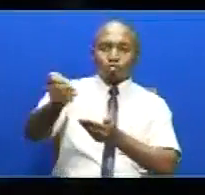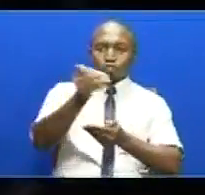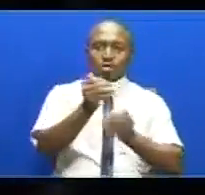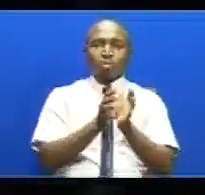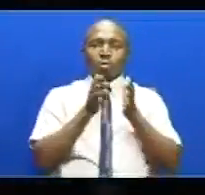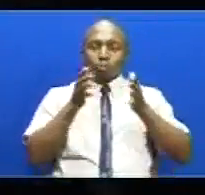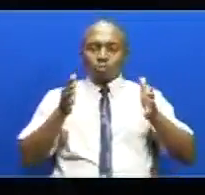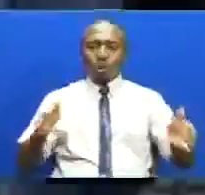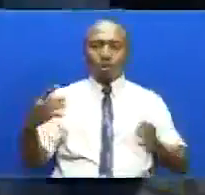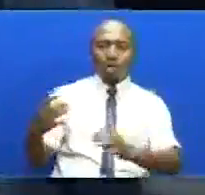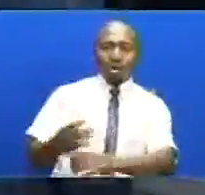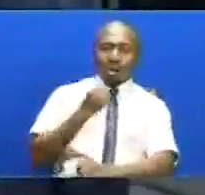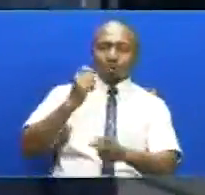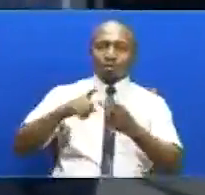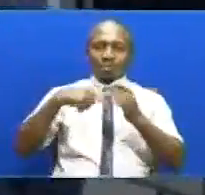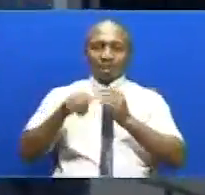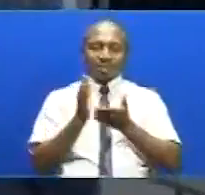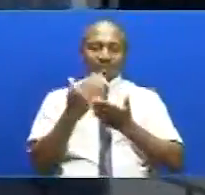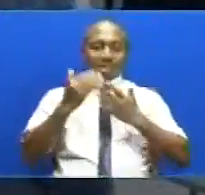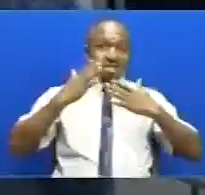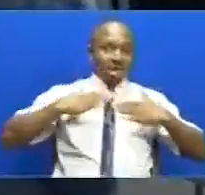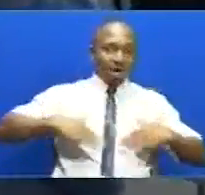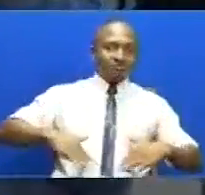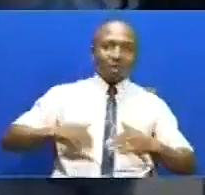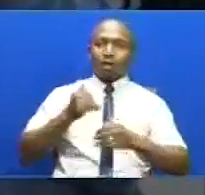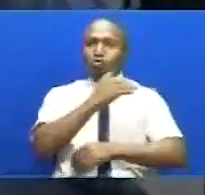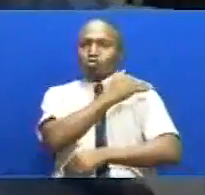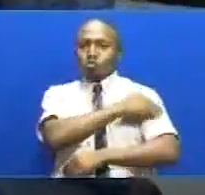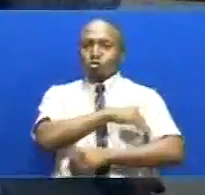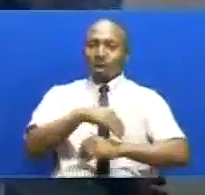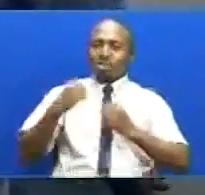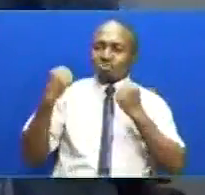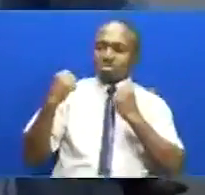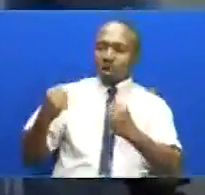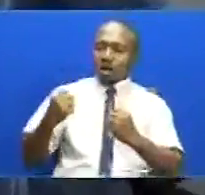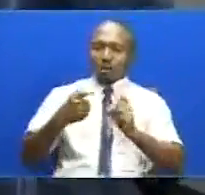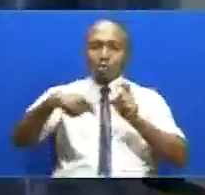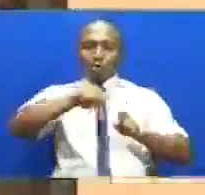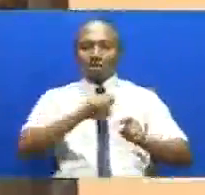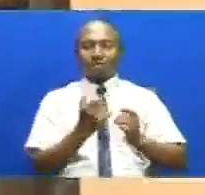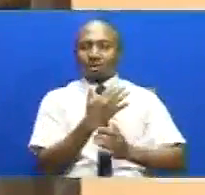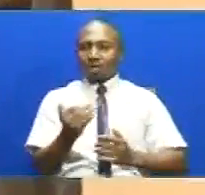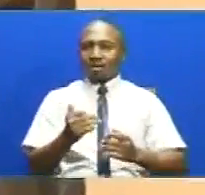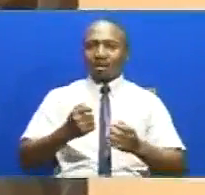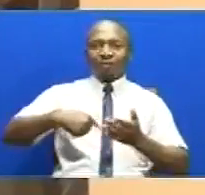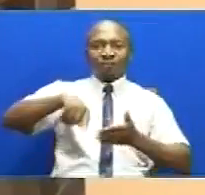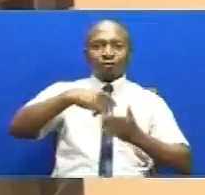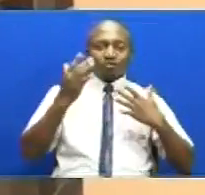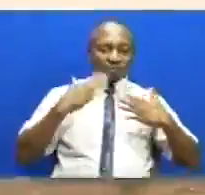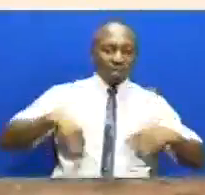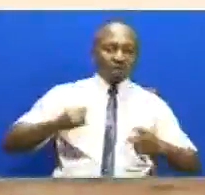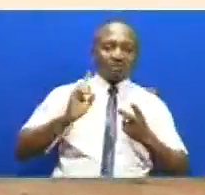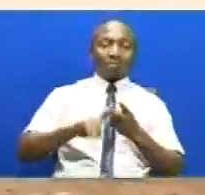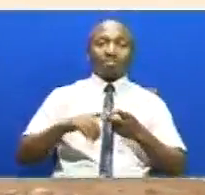mkubwa wa mapato. Katika sekta ya afya, huduma zimeimarishwa kwa kuongeza idadi ya zahanati. Vituo